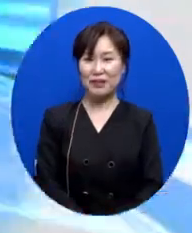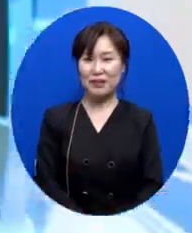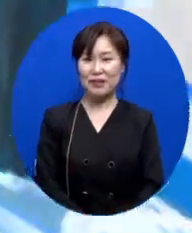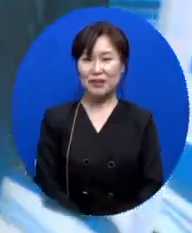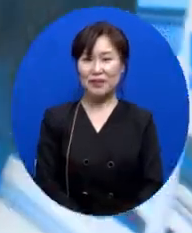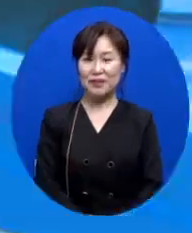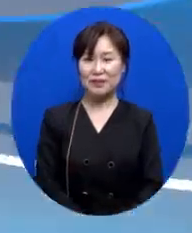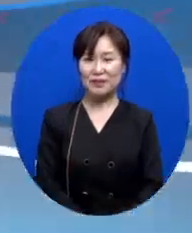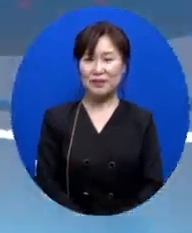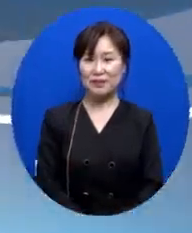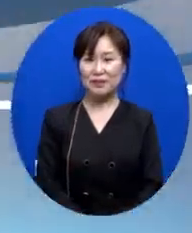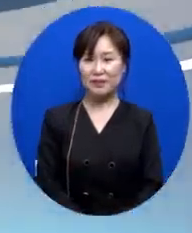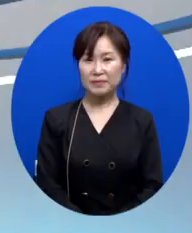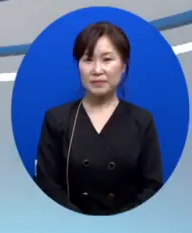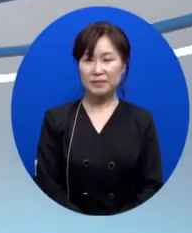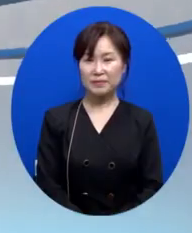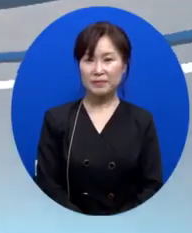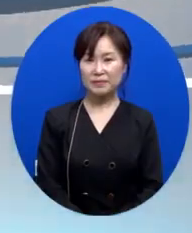으